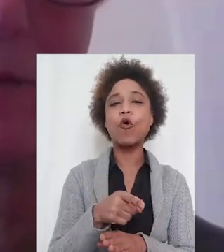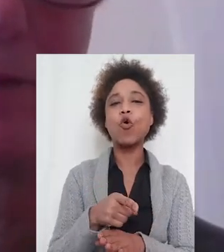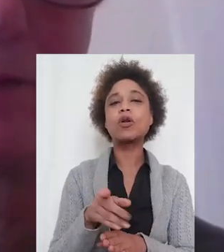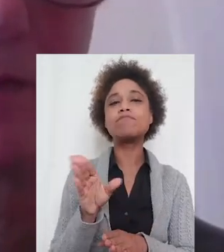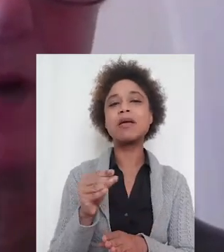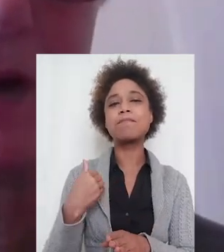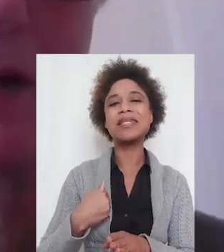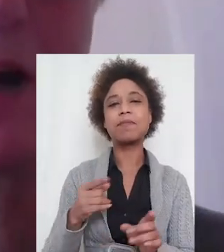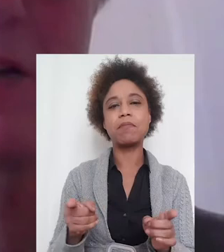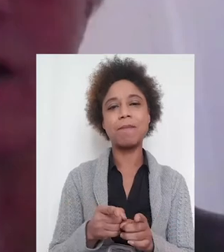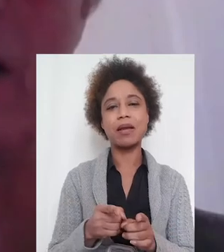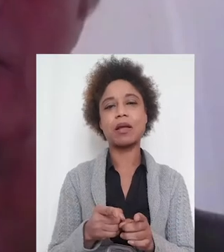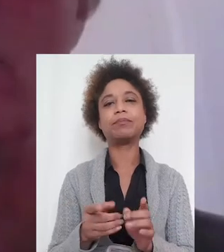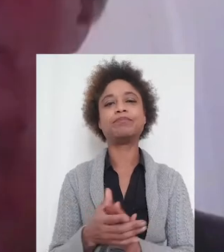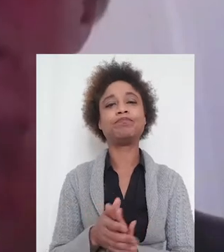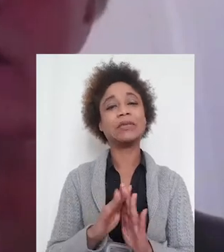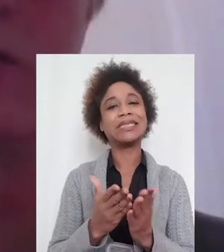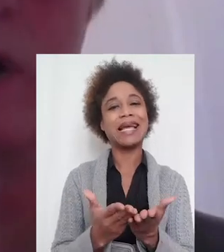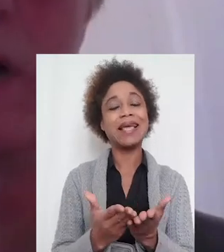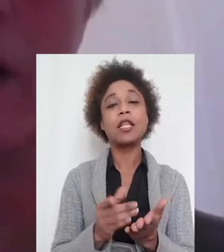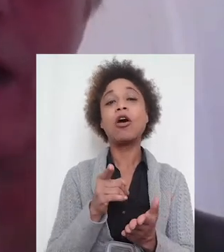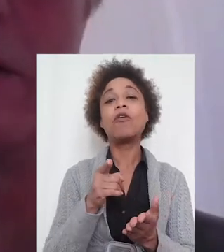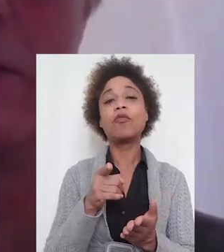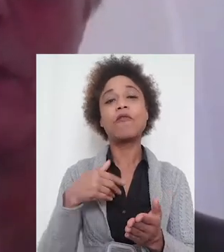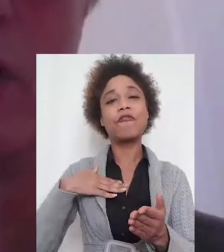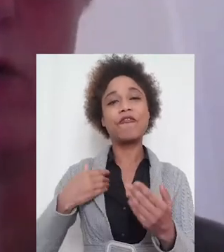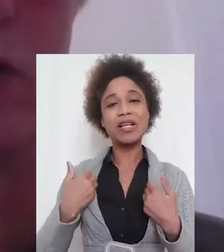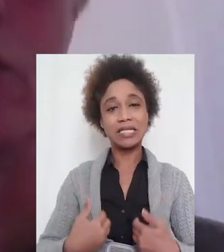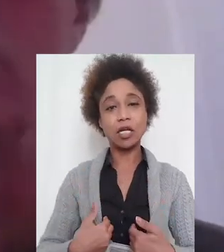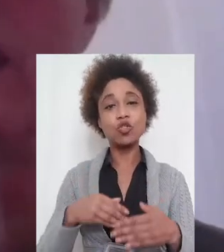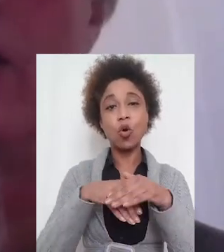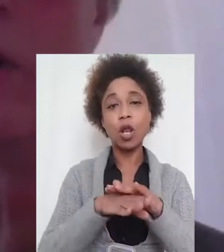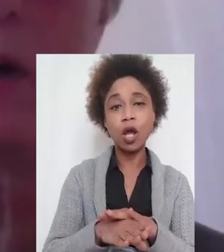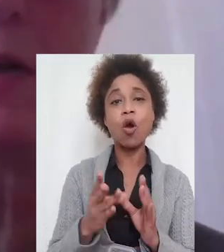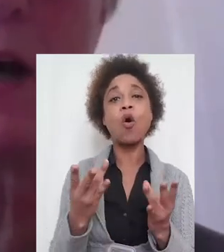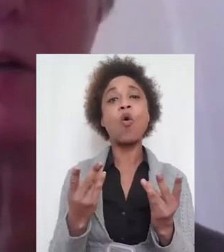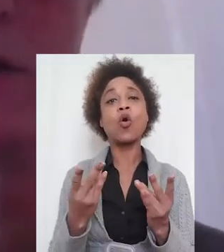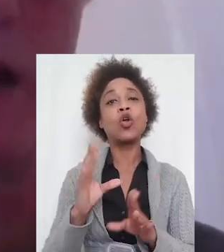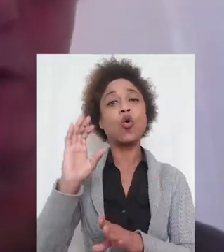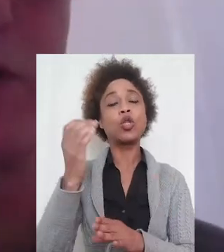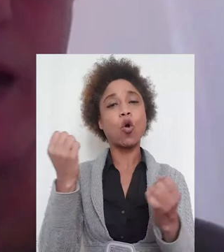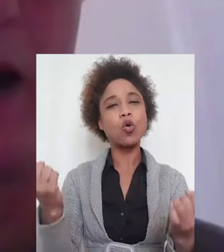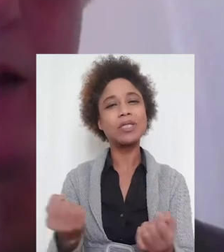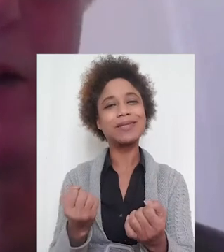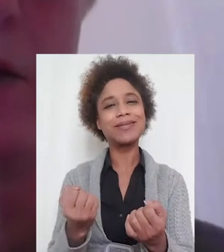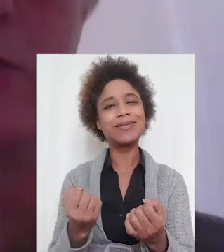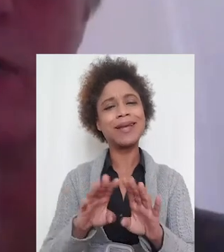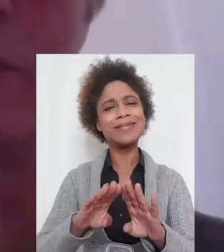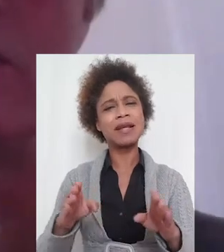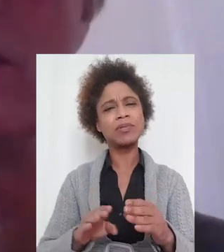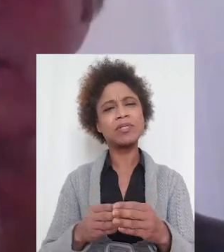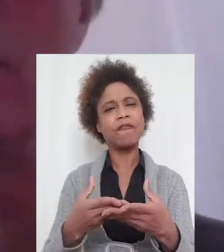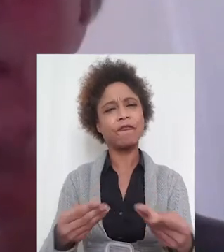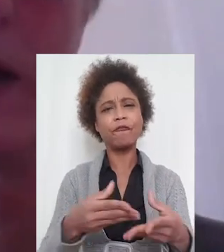beperking. Het gaat in de agenda om fysieke toegankelijkheid. Hoe kunnen culturele organisaties drempels weghalen,